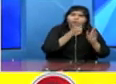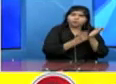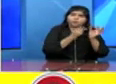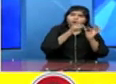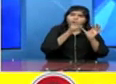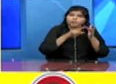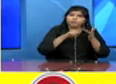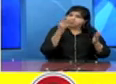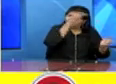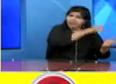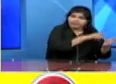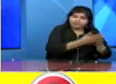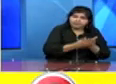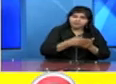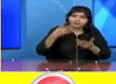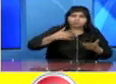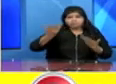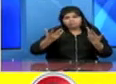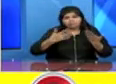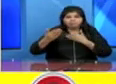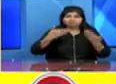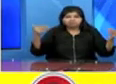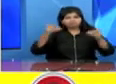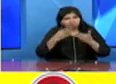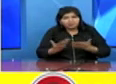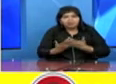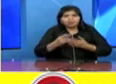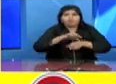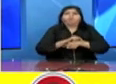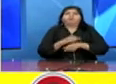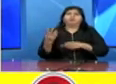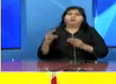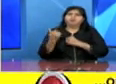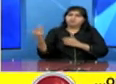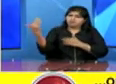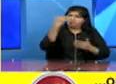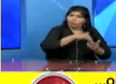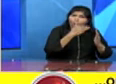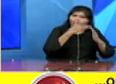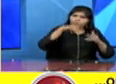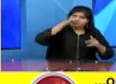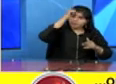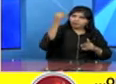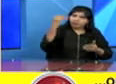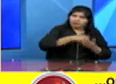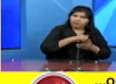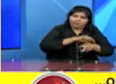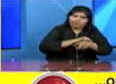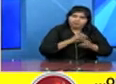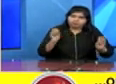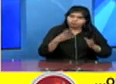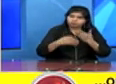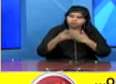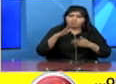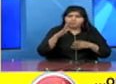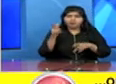लिए। वहाँ पे जाने अनजाने ऐसे हो गया था, वापस आते ही फीवर वो सब चालू हो गए थे जी। तो